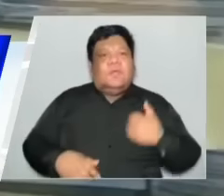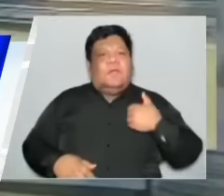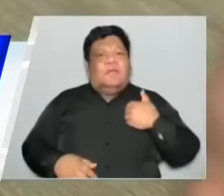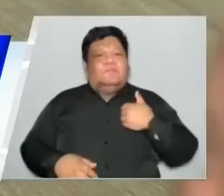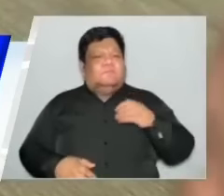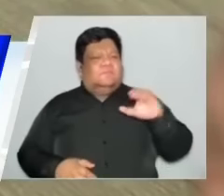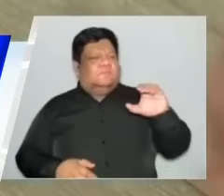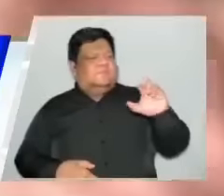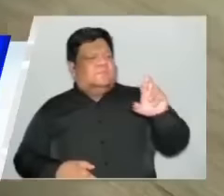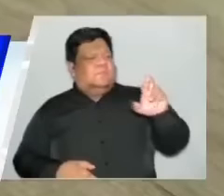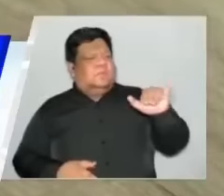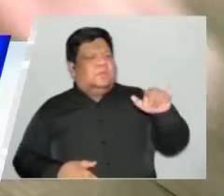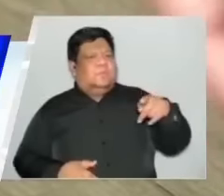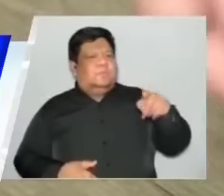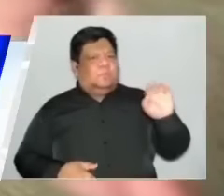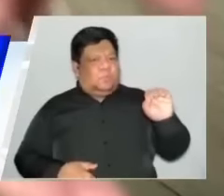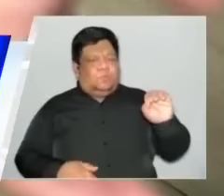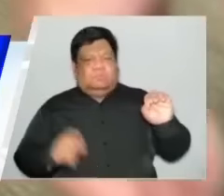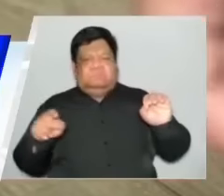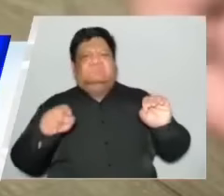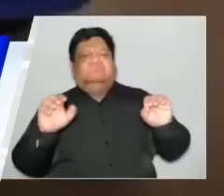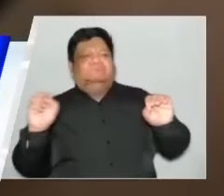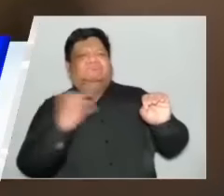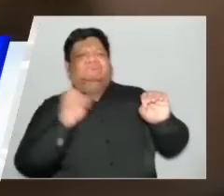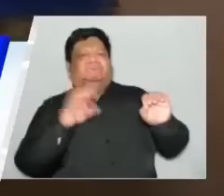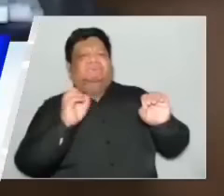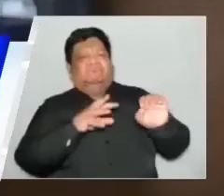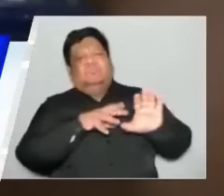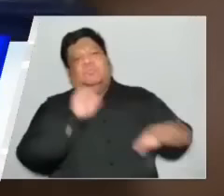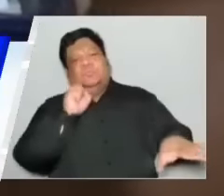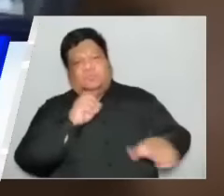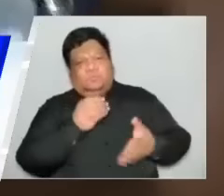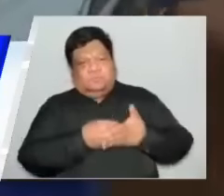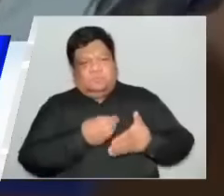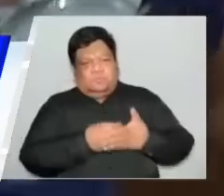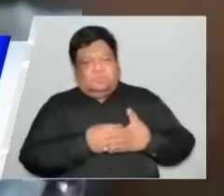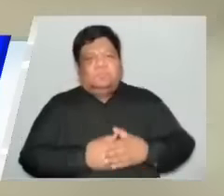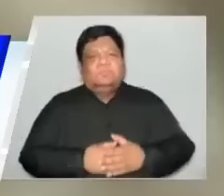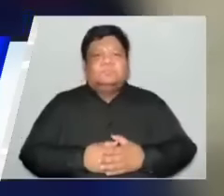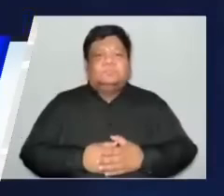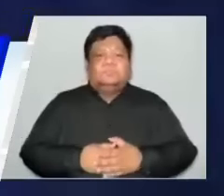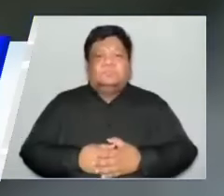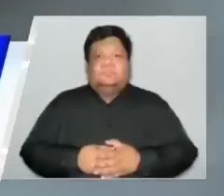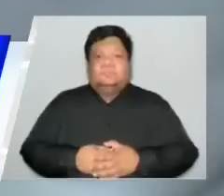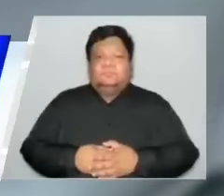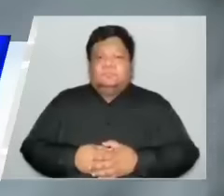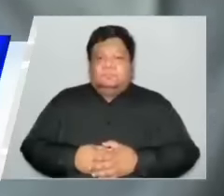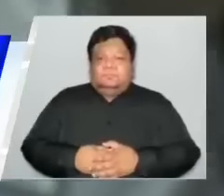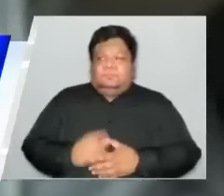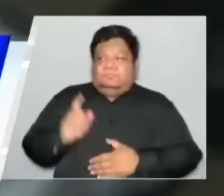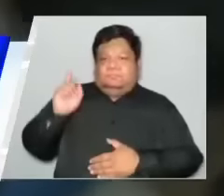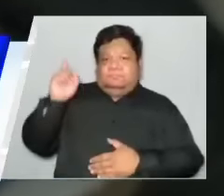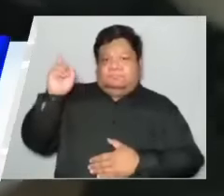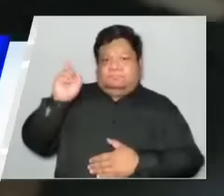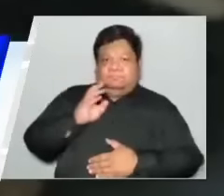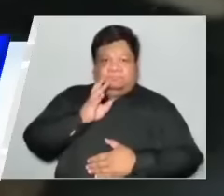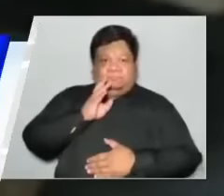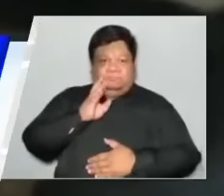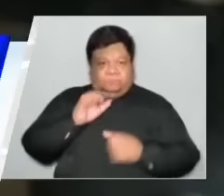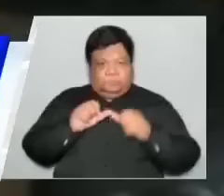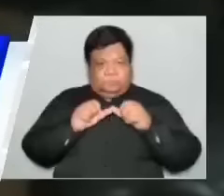wini-withdraw. Natagpuan din sa mga vault ang foreign passports. Yung bagong dating na ano na mga